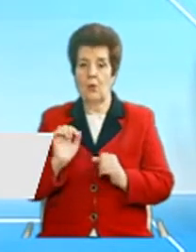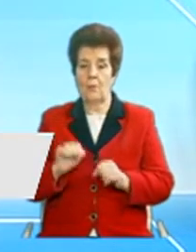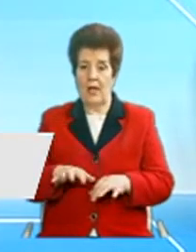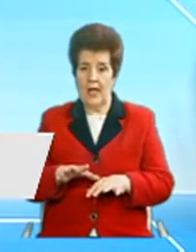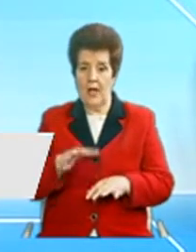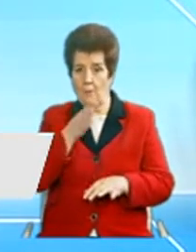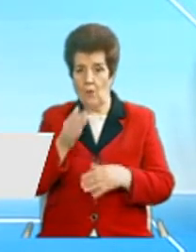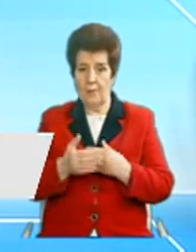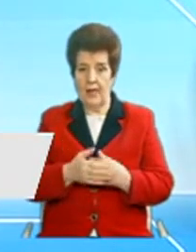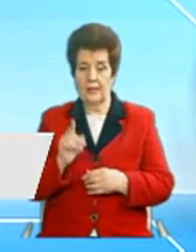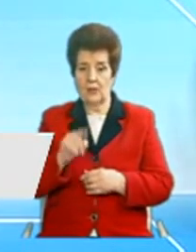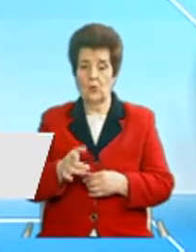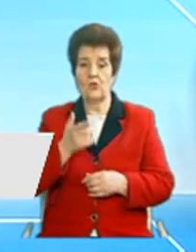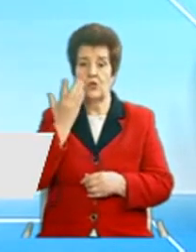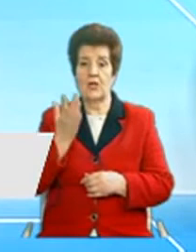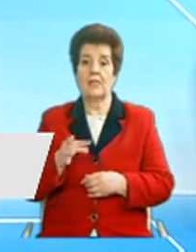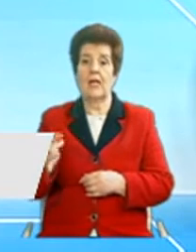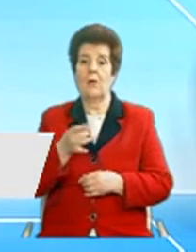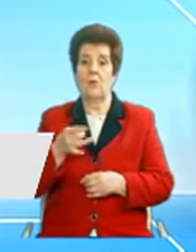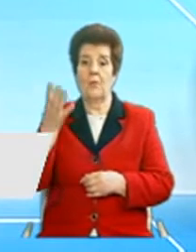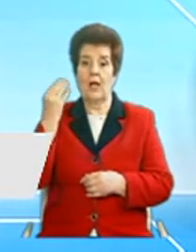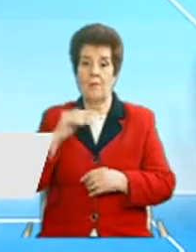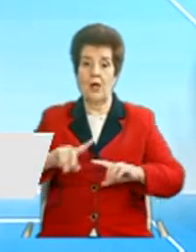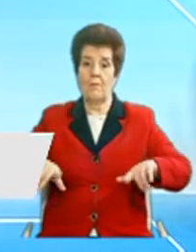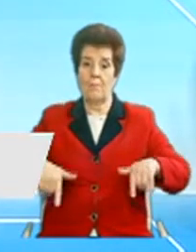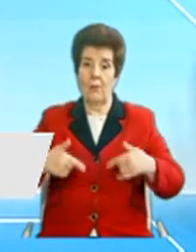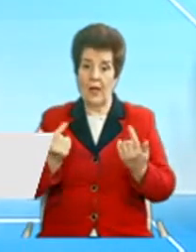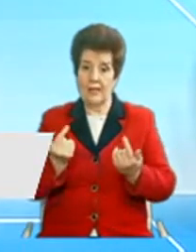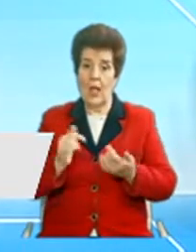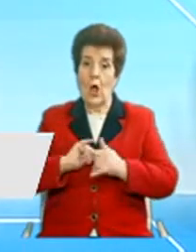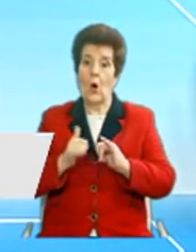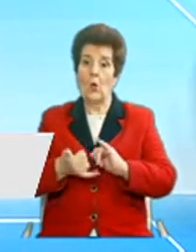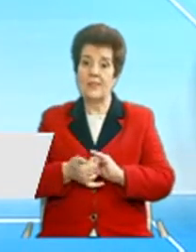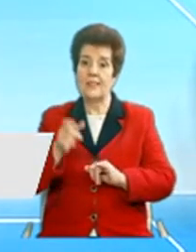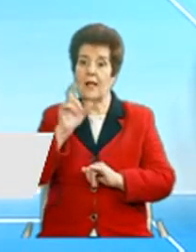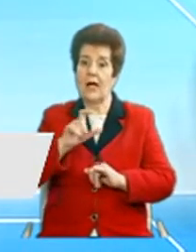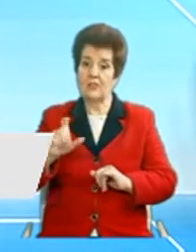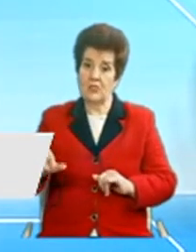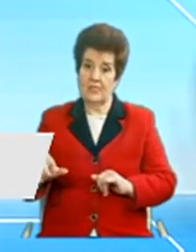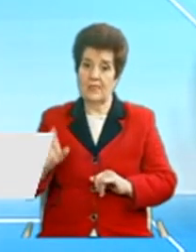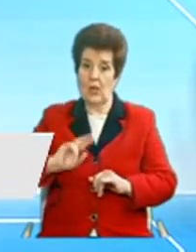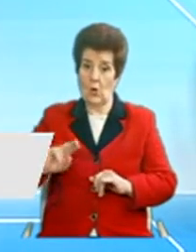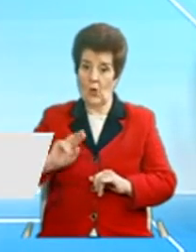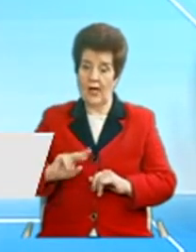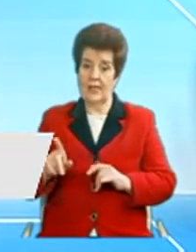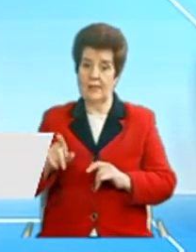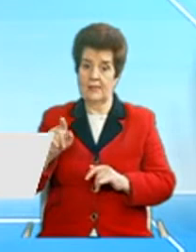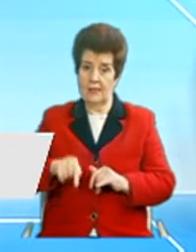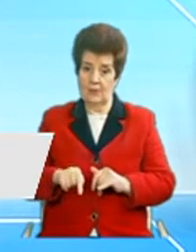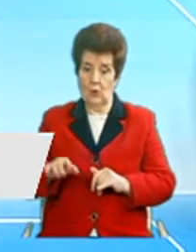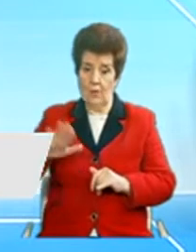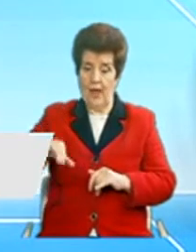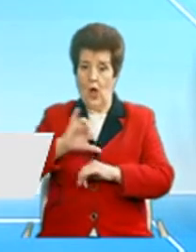timp, atunci când în Republica Moldova vor fi create condiții ca cetățenii care lucrează sau activează după